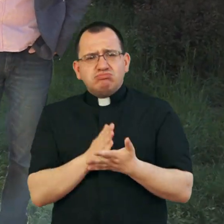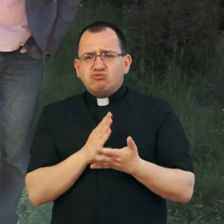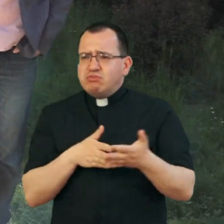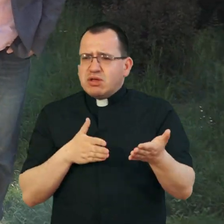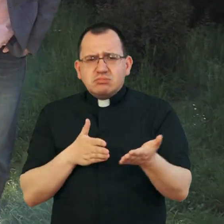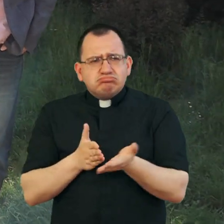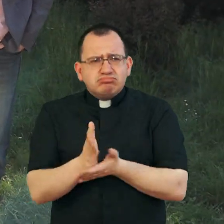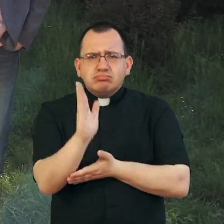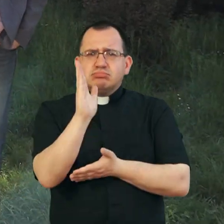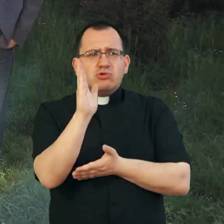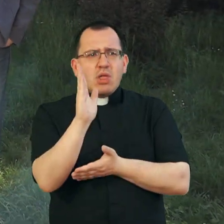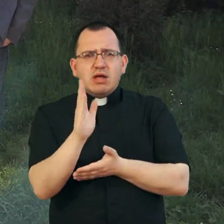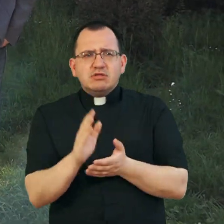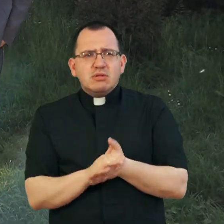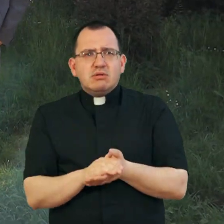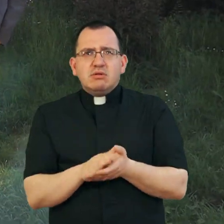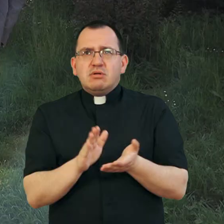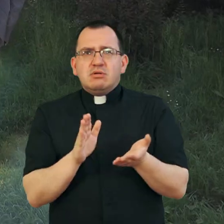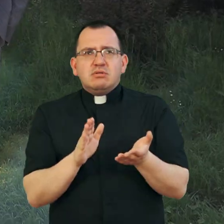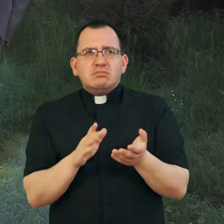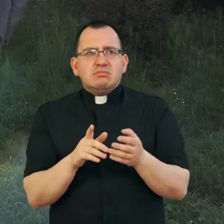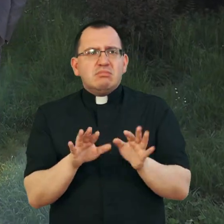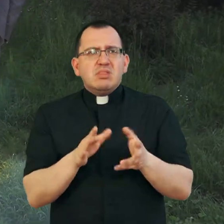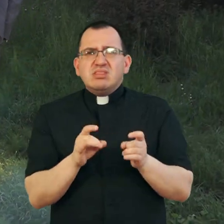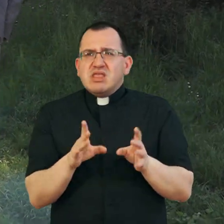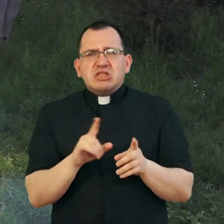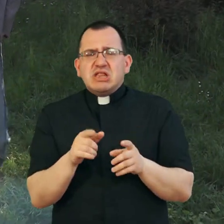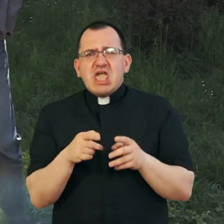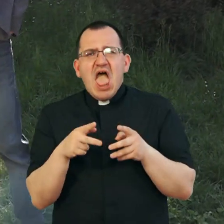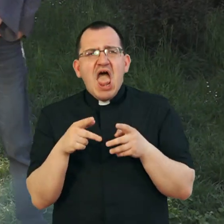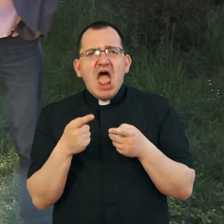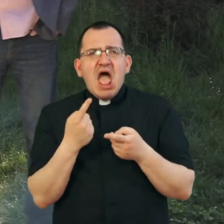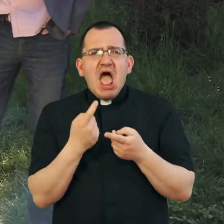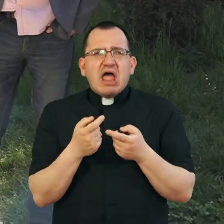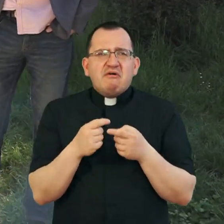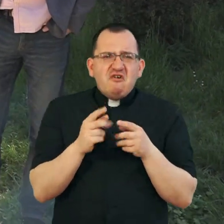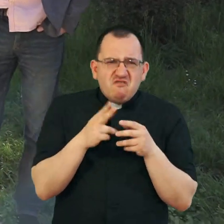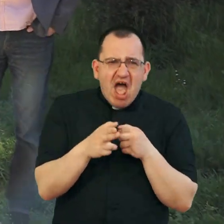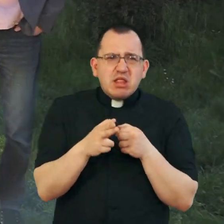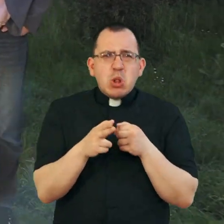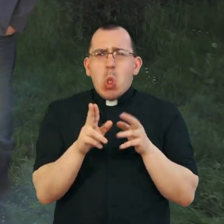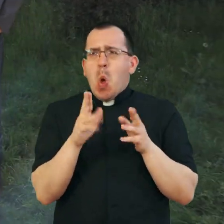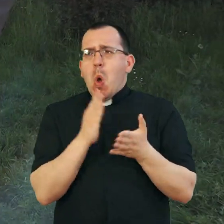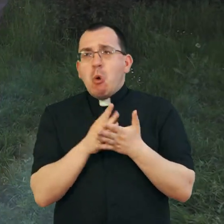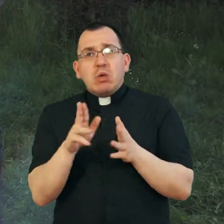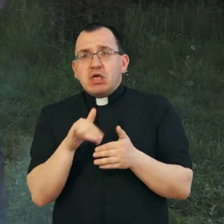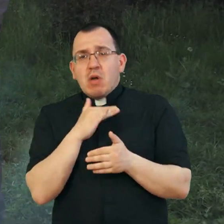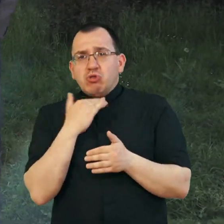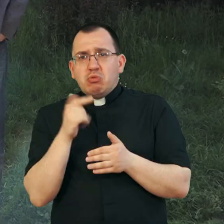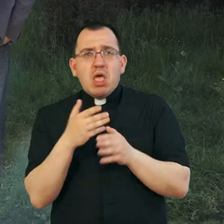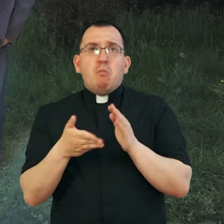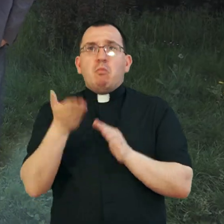financije i djeca, kako smo god primali. Nikad nije nam ništa falilo, uvijek smo imali dovoljno. Ne previše, ali